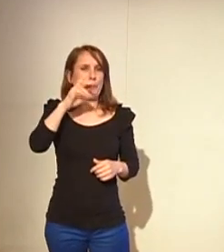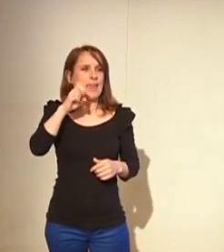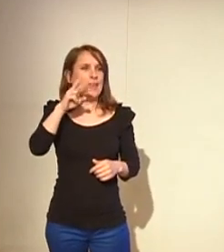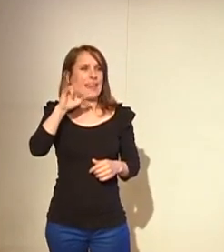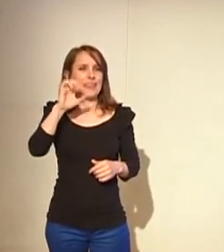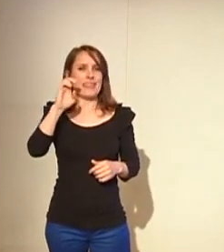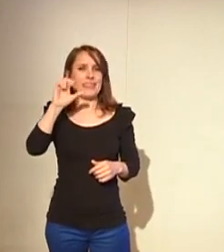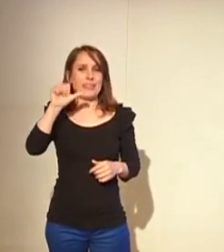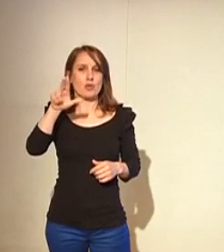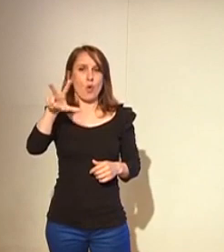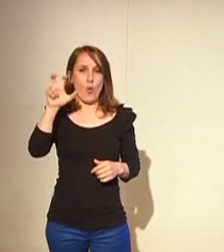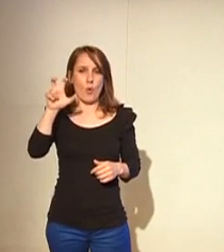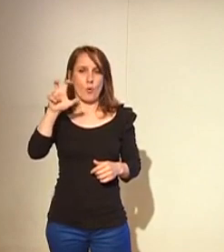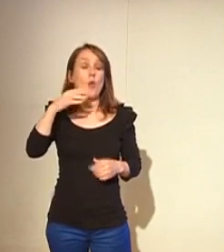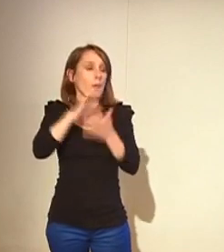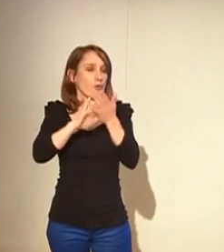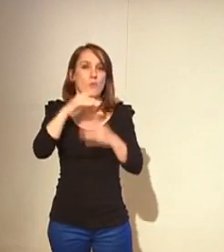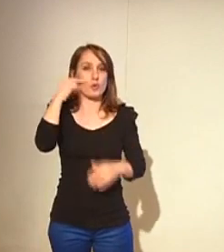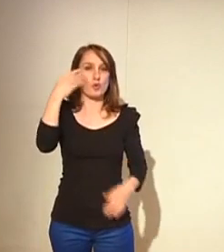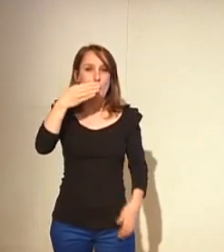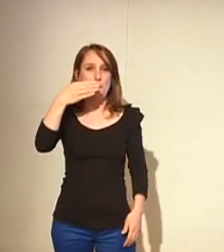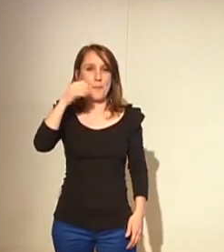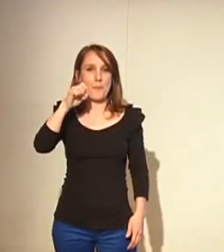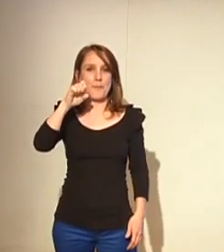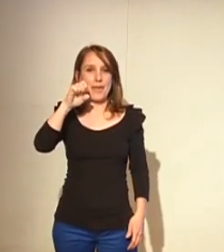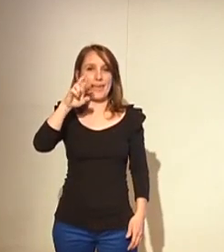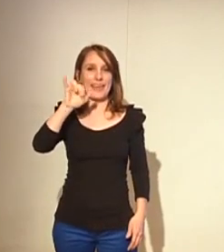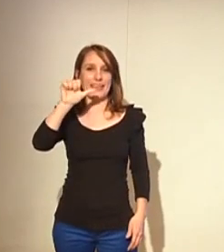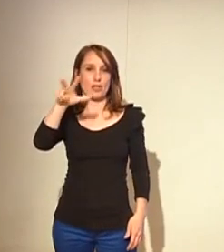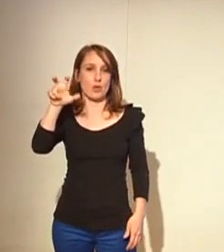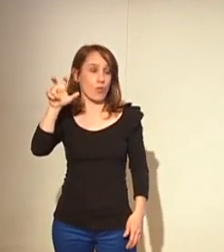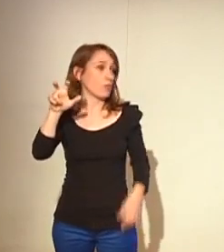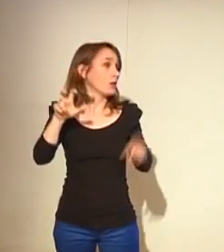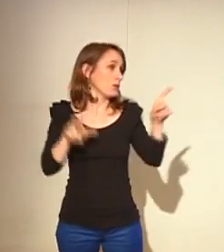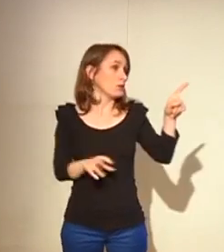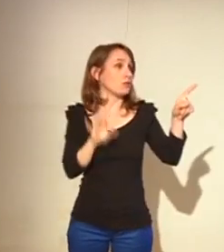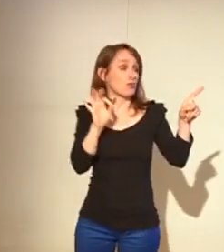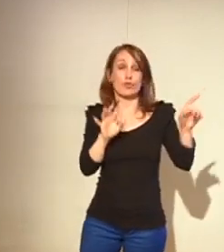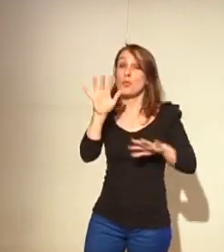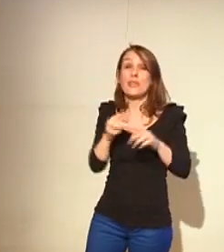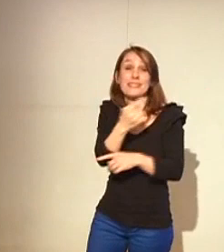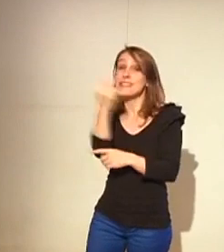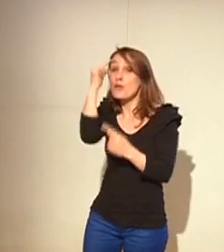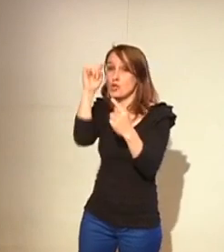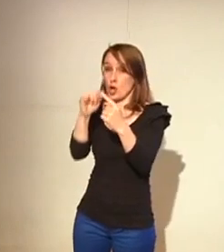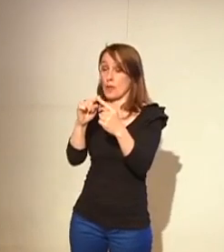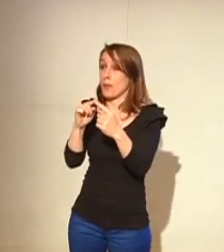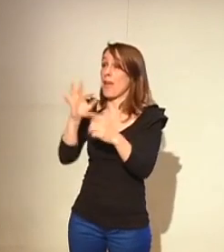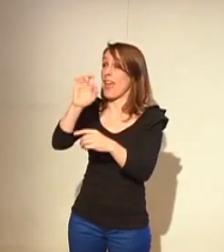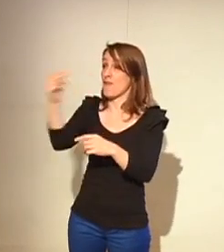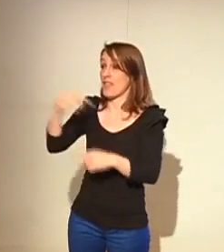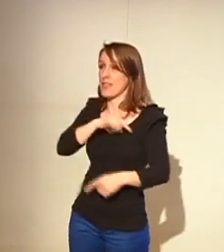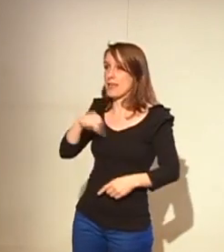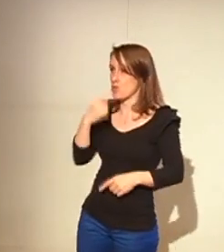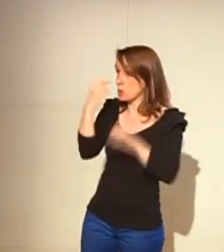oui c'est sans doute le seul point sur lequel nous serons un jour d'accord avec le Front national effectivement pour ce qui est de notre groupe nous